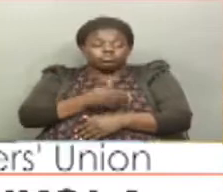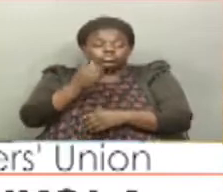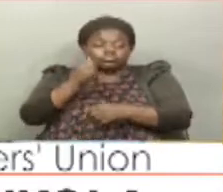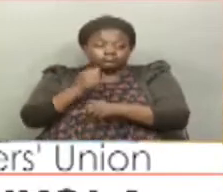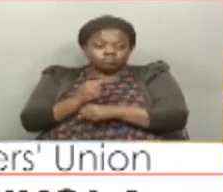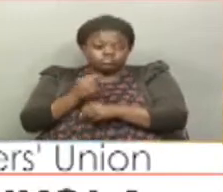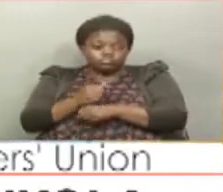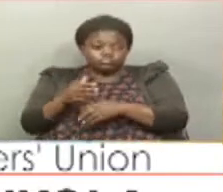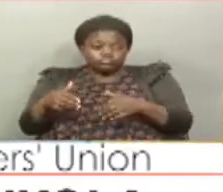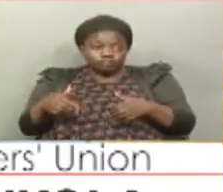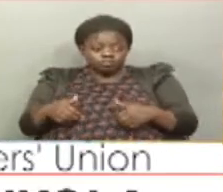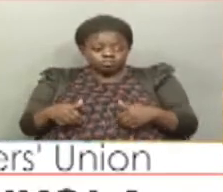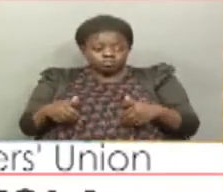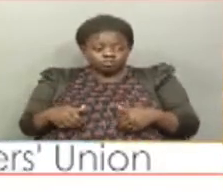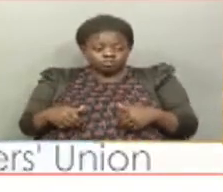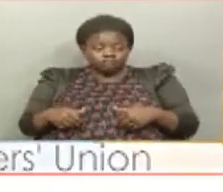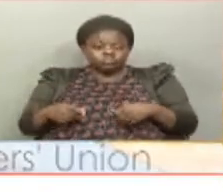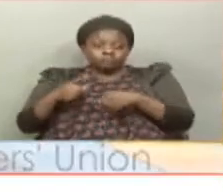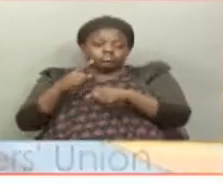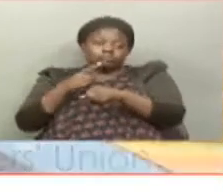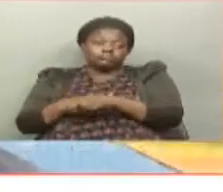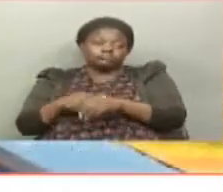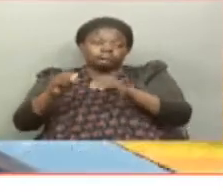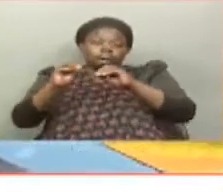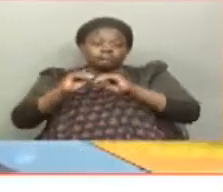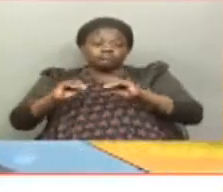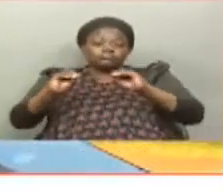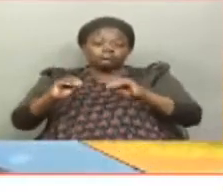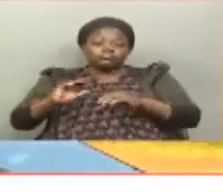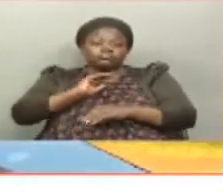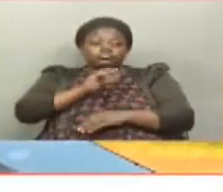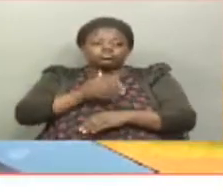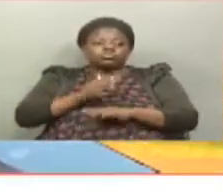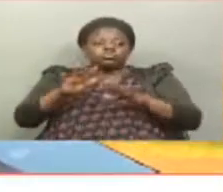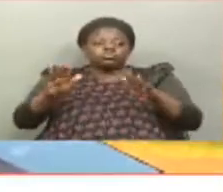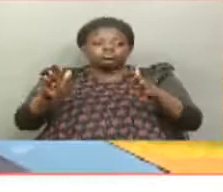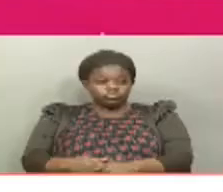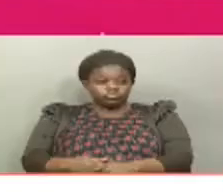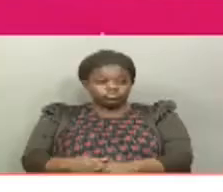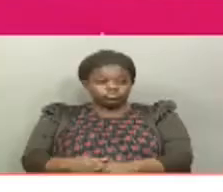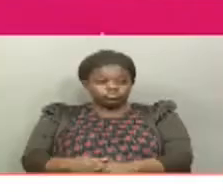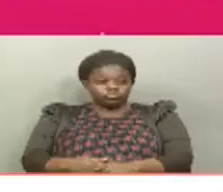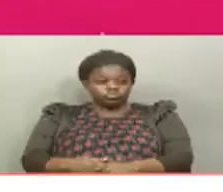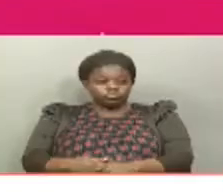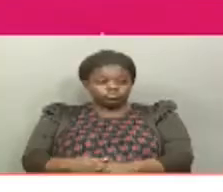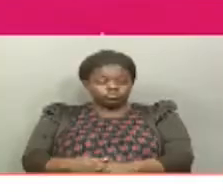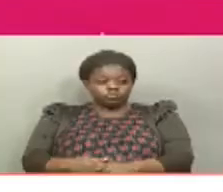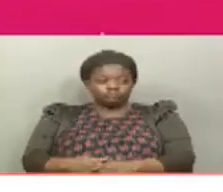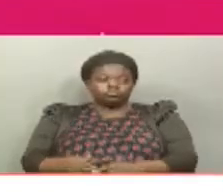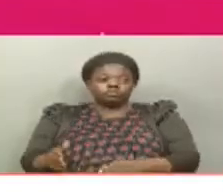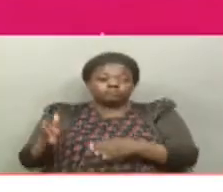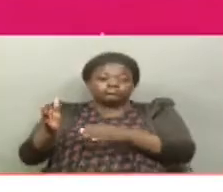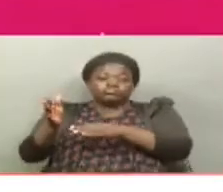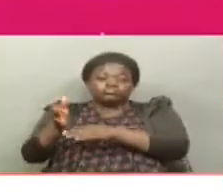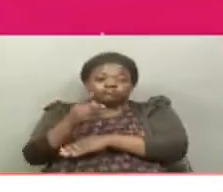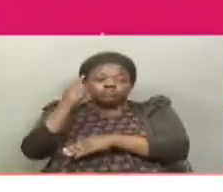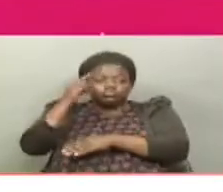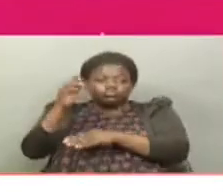oba omuvubuka kale ku mulundi guno tusomesezza abakyala bano engeri gye bayinza okwe wao hate ye minisita